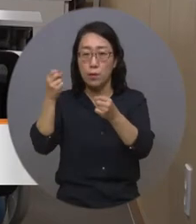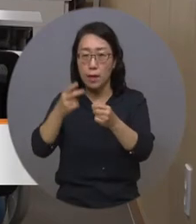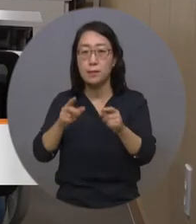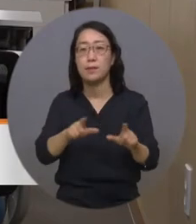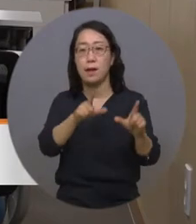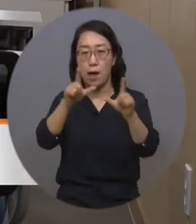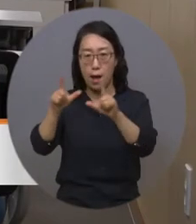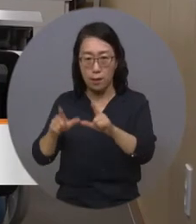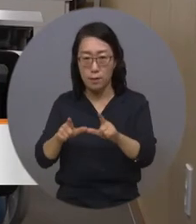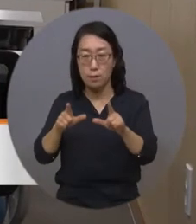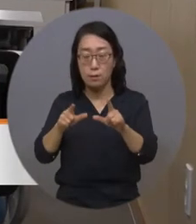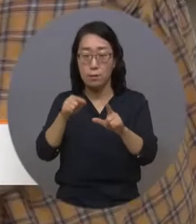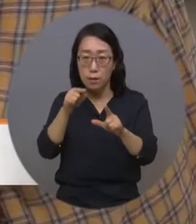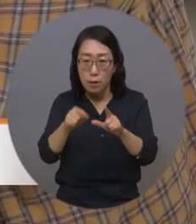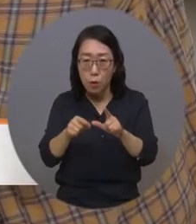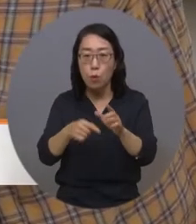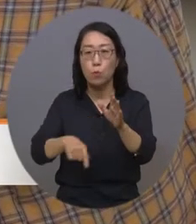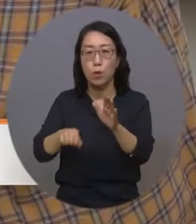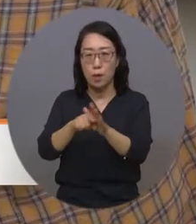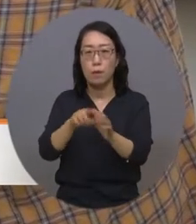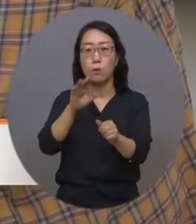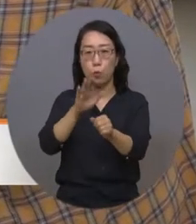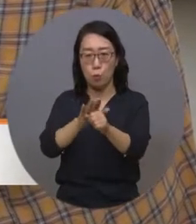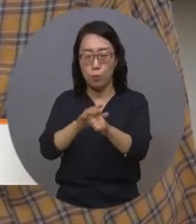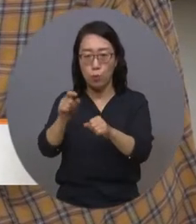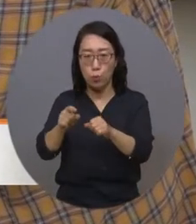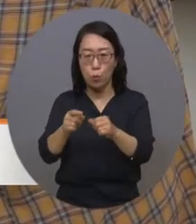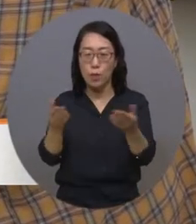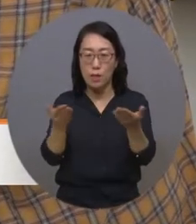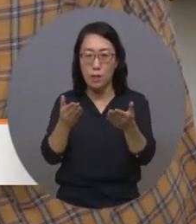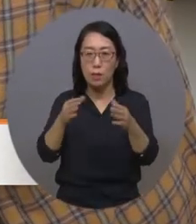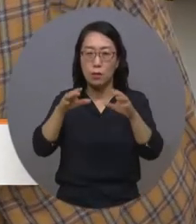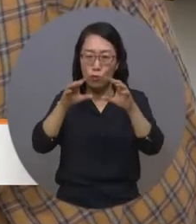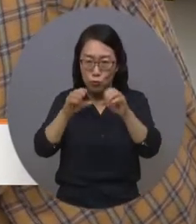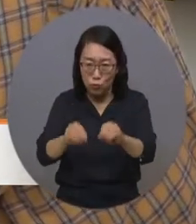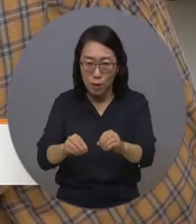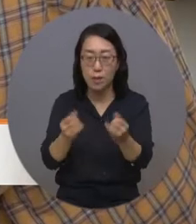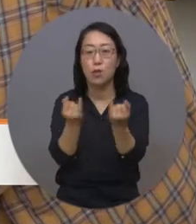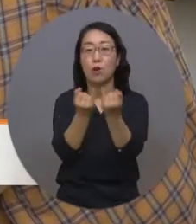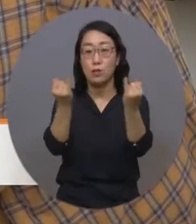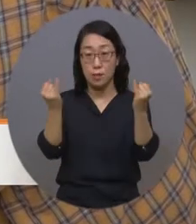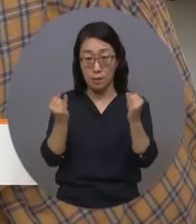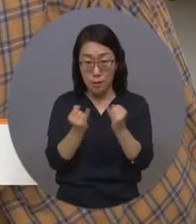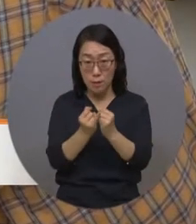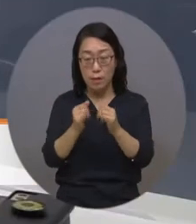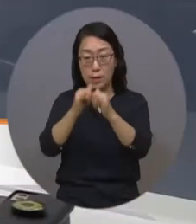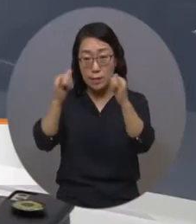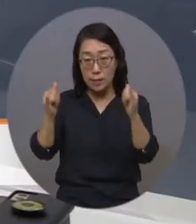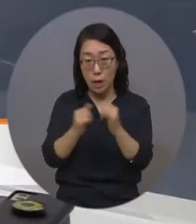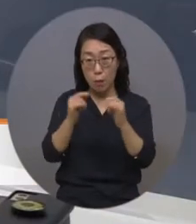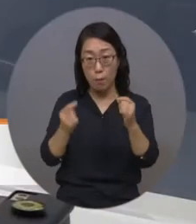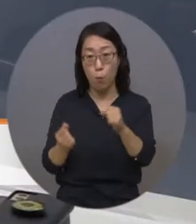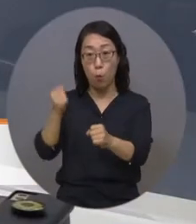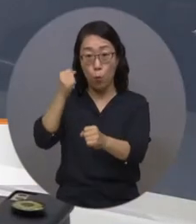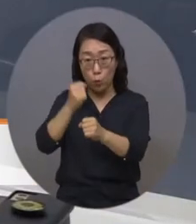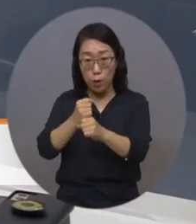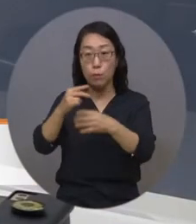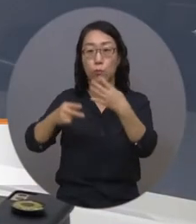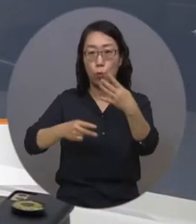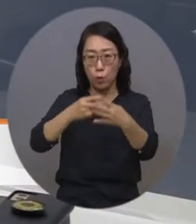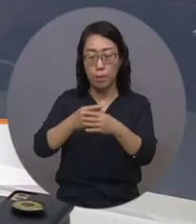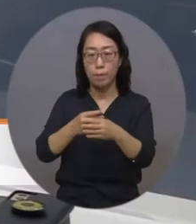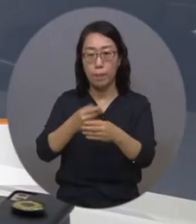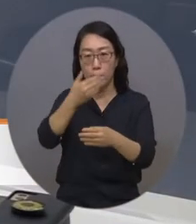인생 2막을 위한 프로그램, 경력 단절 여성을 위한 사회복귀 지원 프로그램, 2030 청년을